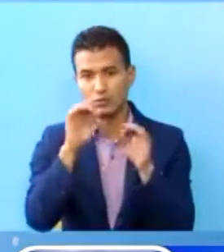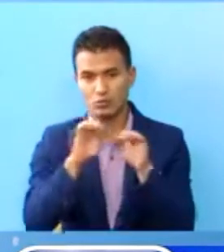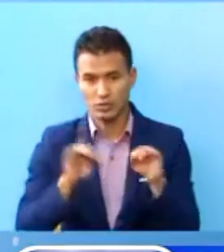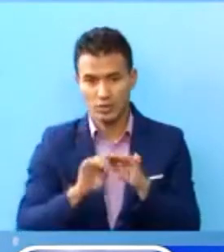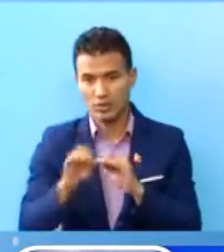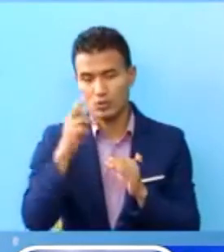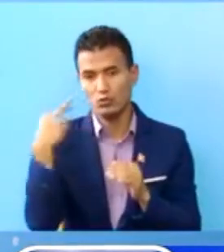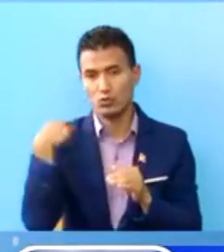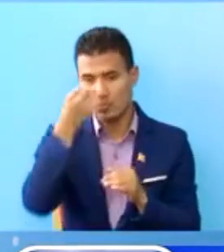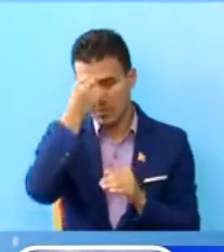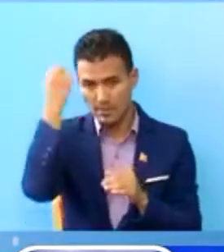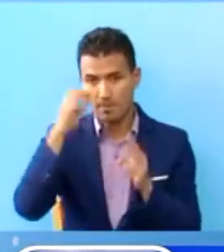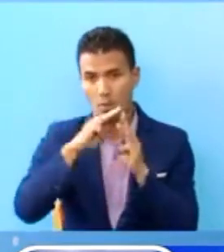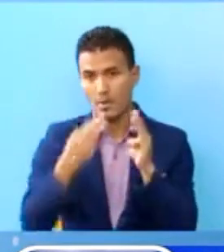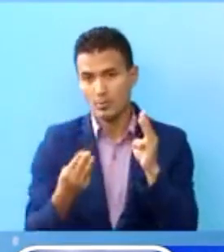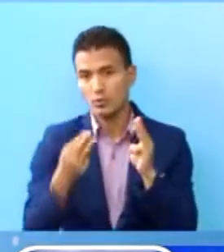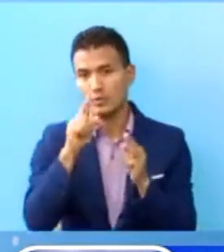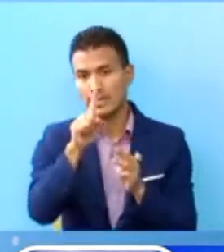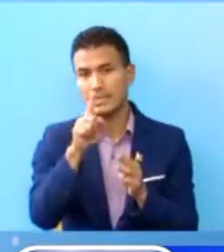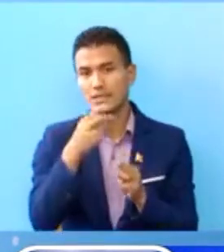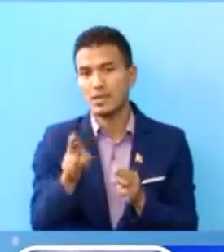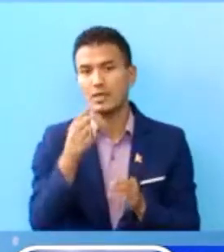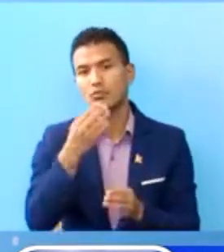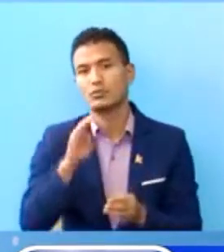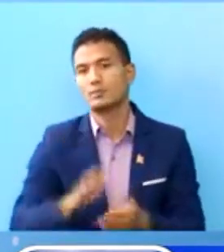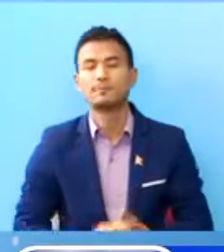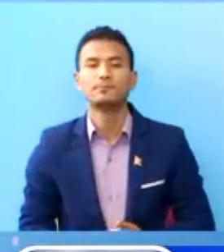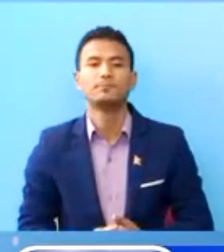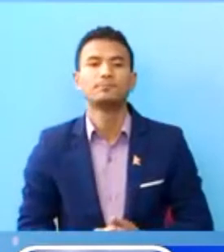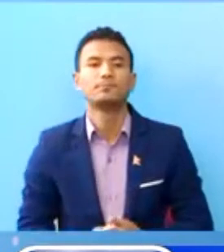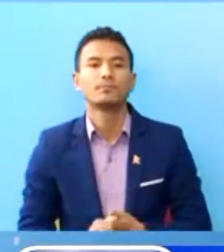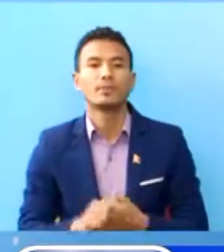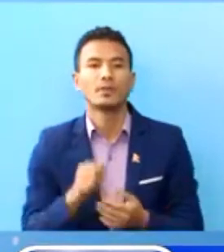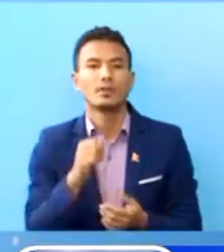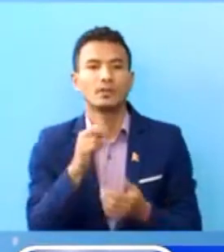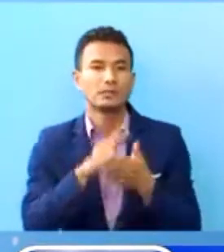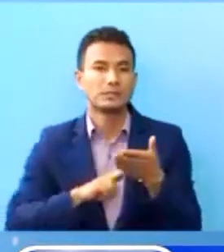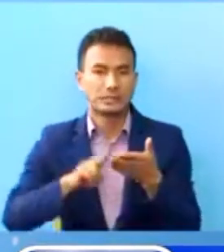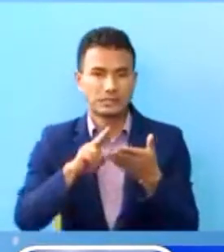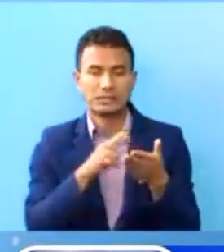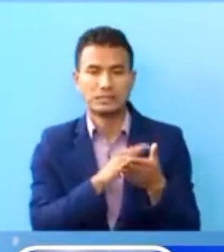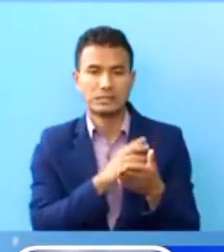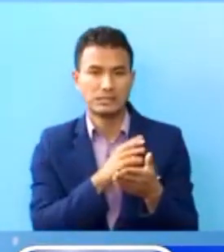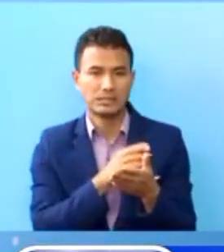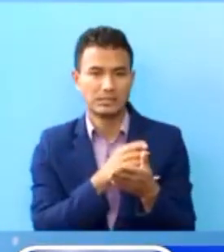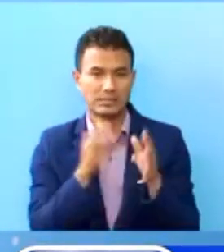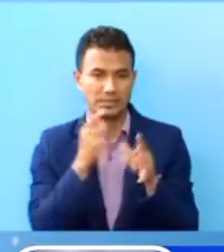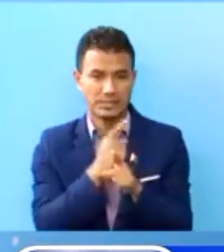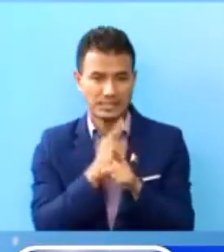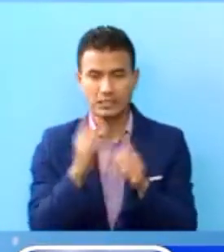रुकुम पश्चिम र मकवानपुरका 1-1 जना हुनुहुन्छ। त्रिभुवन विश्वविद्यालय शिक्षण अस्पताल